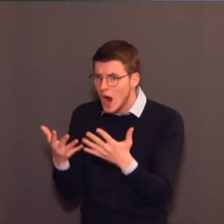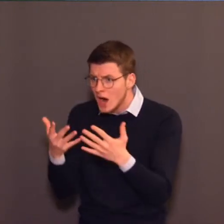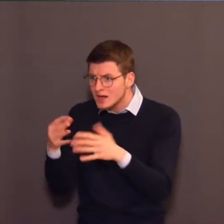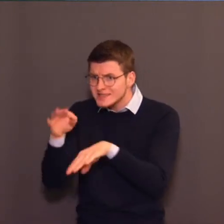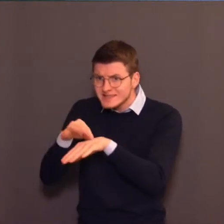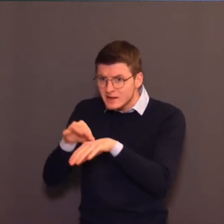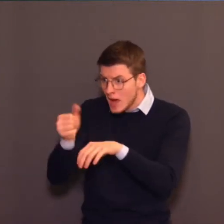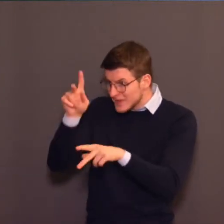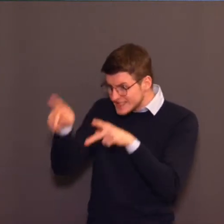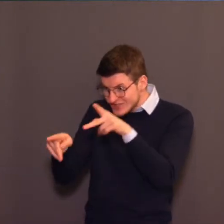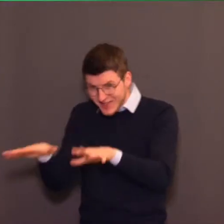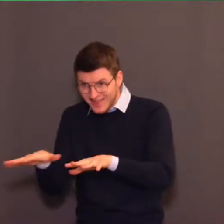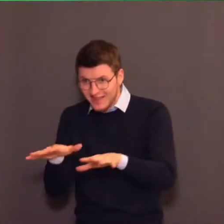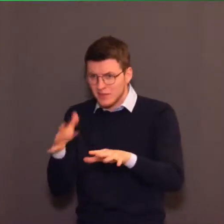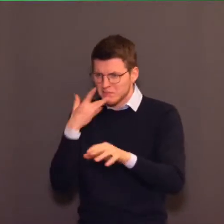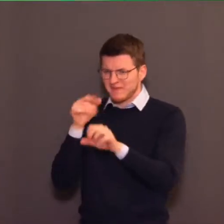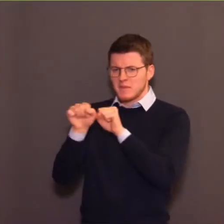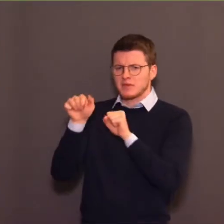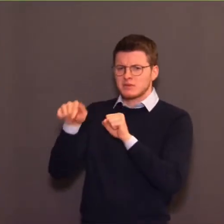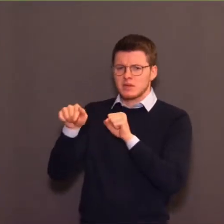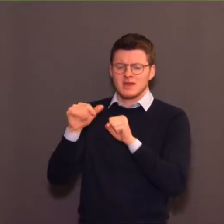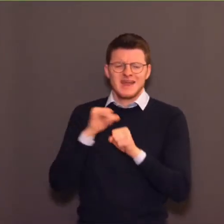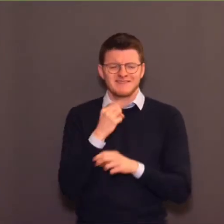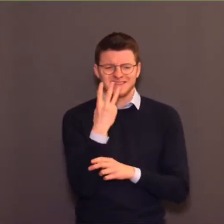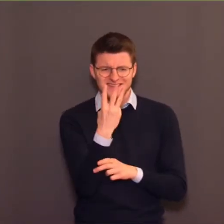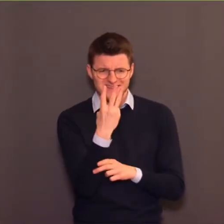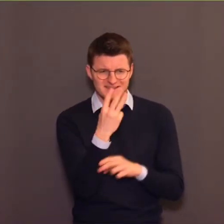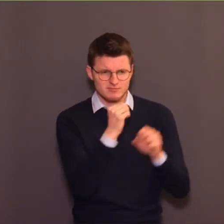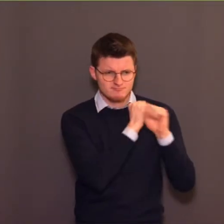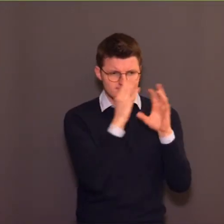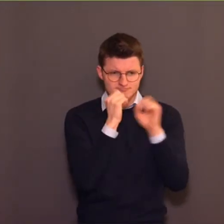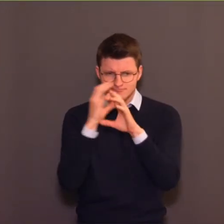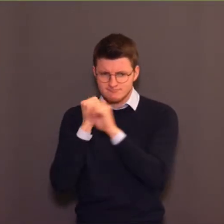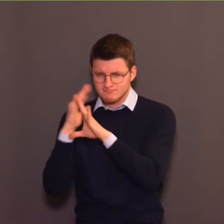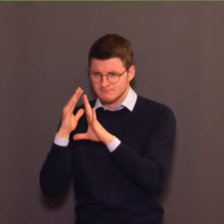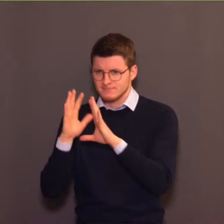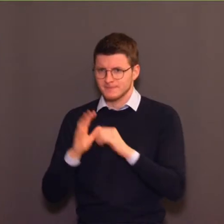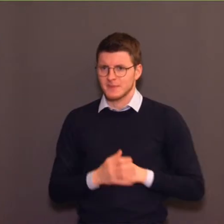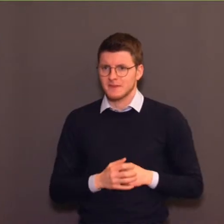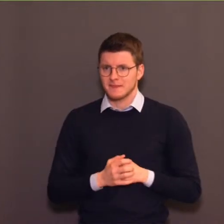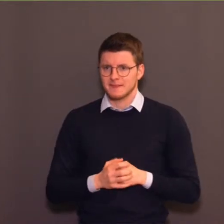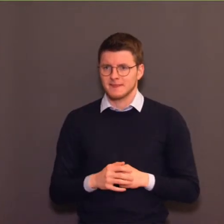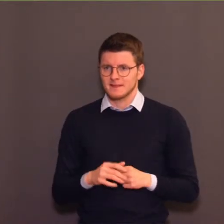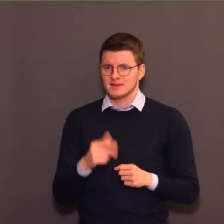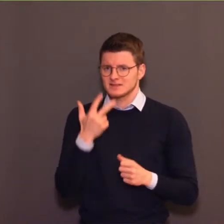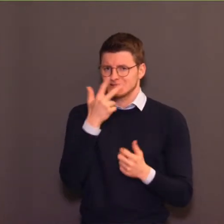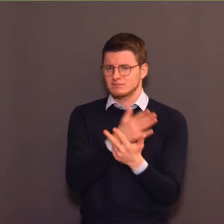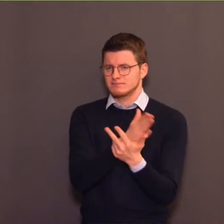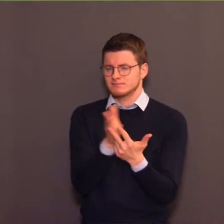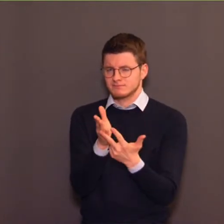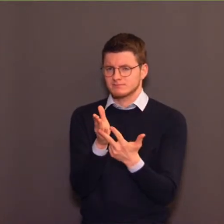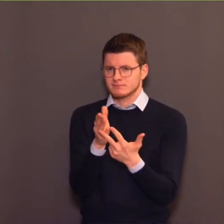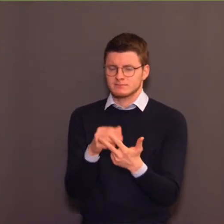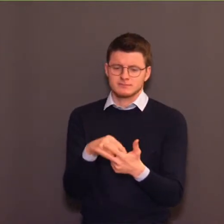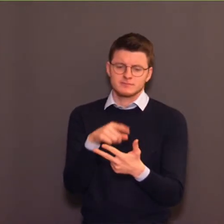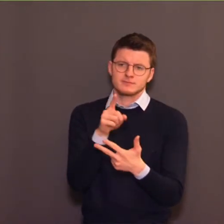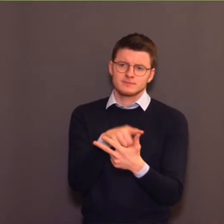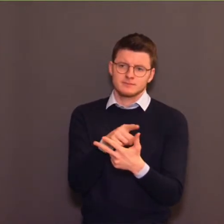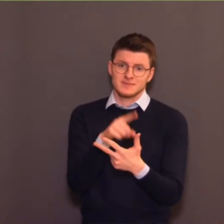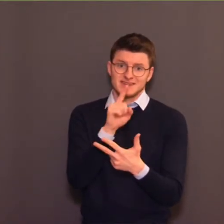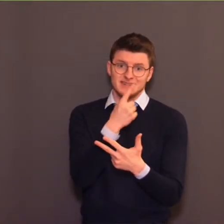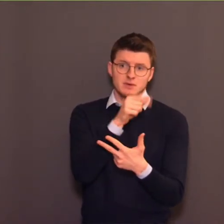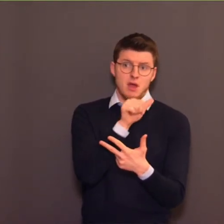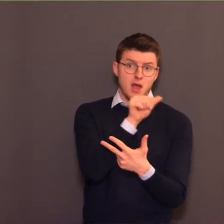zorgen zouden kunnen krijgen. Er zijn 3 scenario's. U ziet hier het eerste